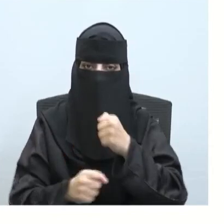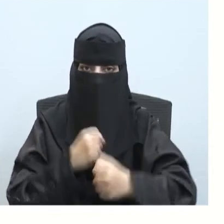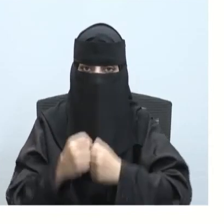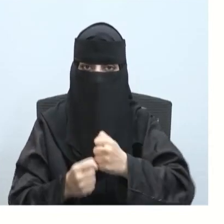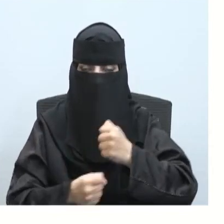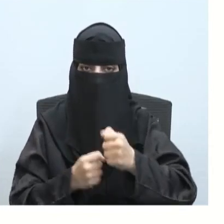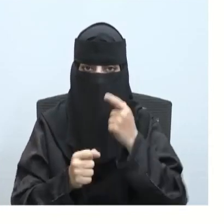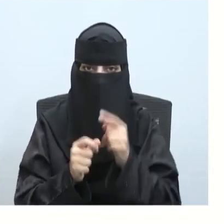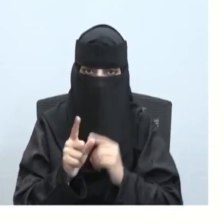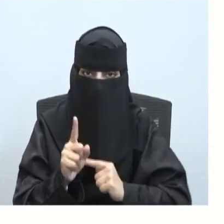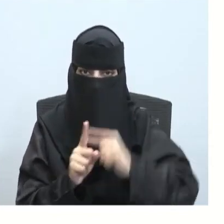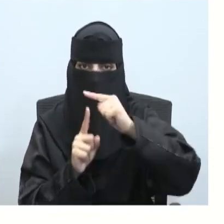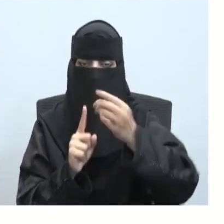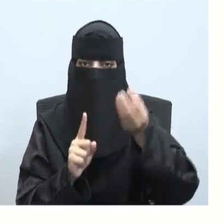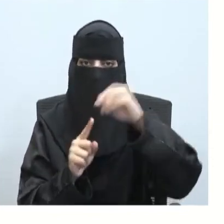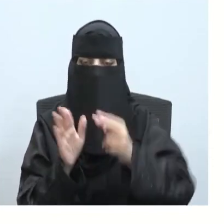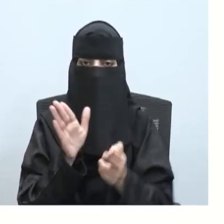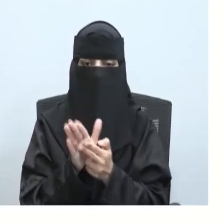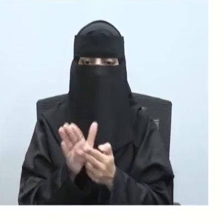أثناء حركة المركبة.